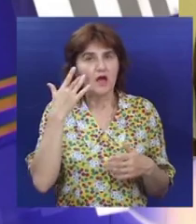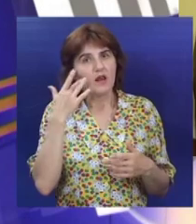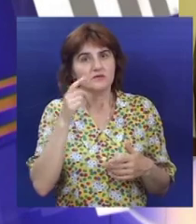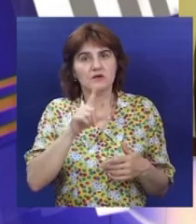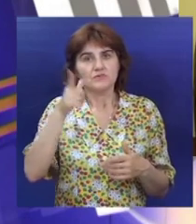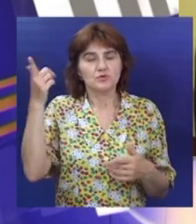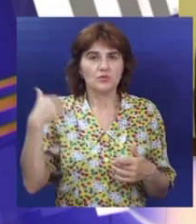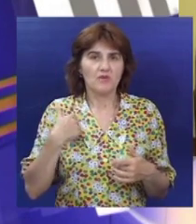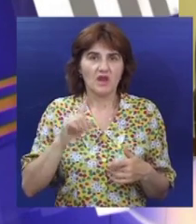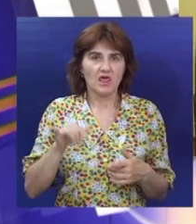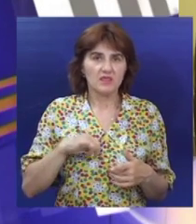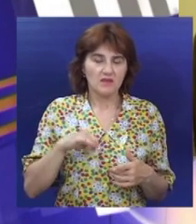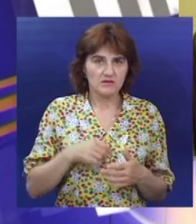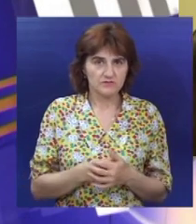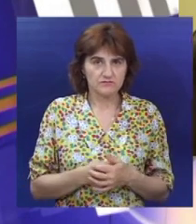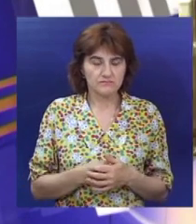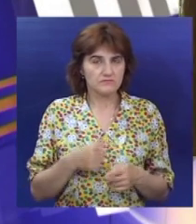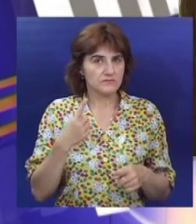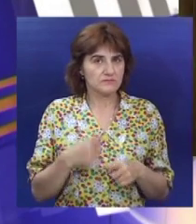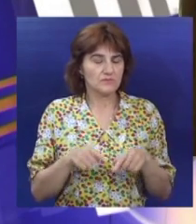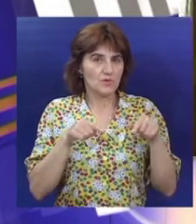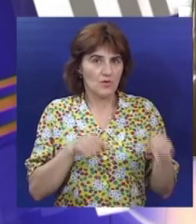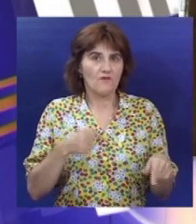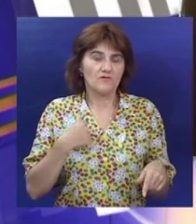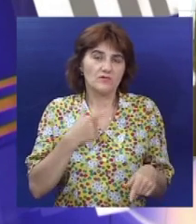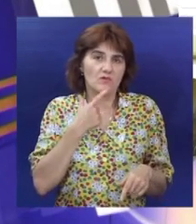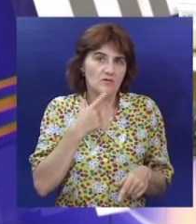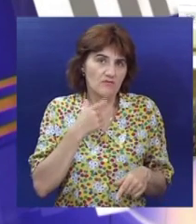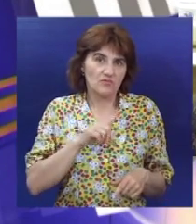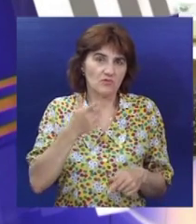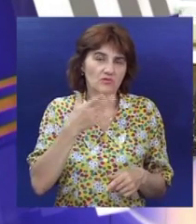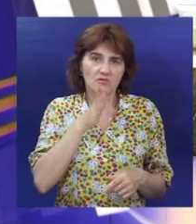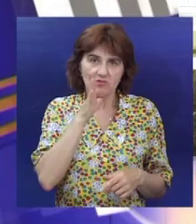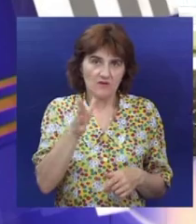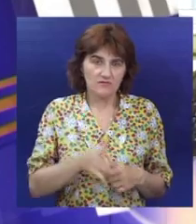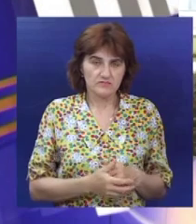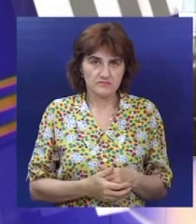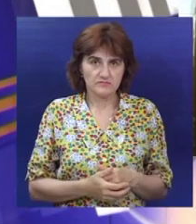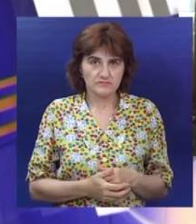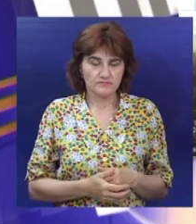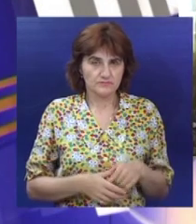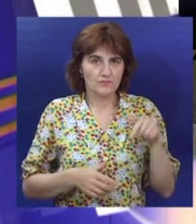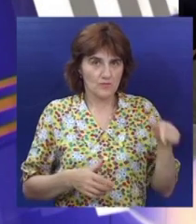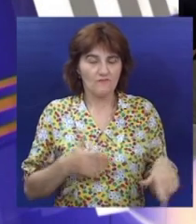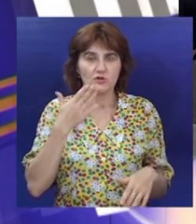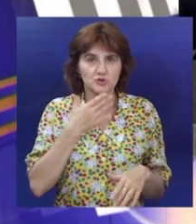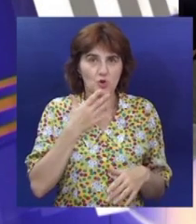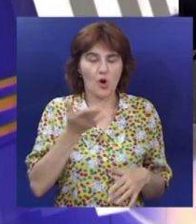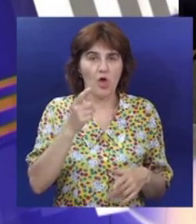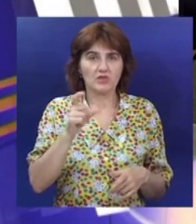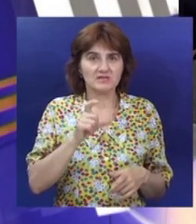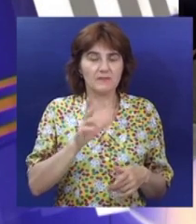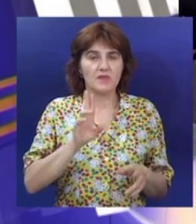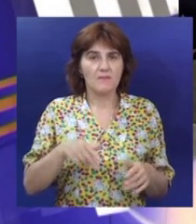ne znam, zanima me ništa posebno. Pa, zato što me ništa drugo ne interesovalo, jedino ekonomija. Ova škola